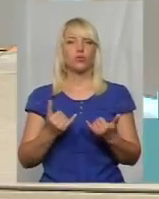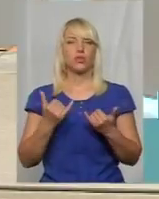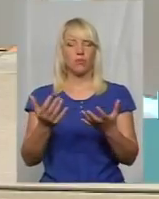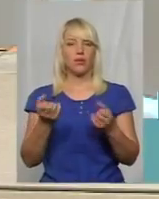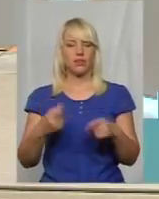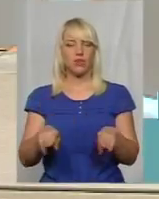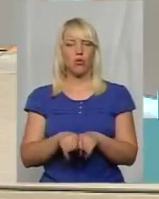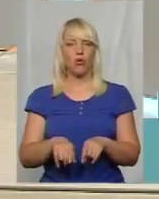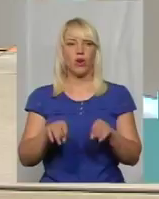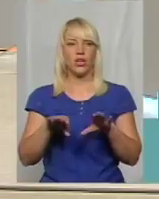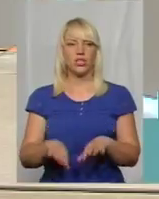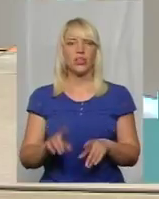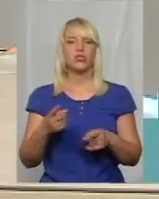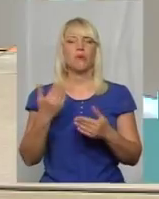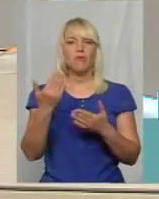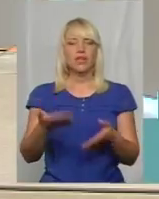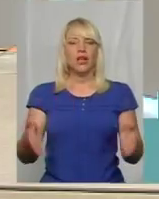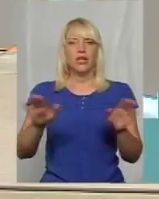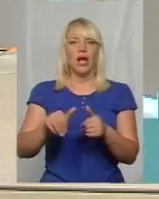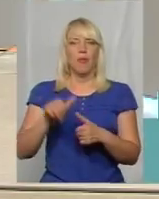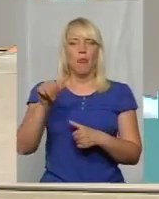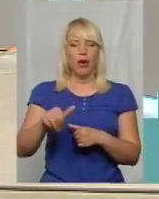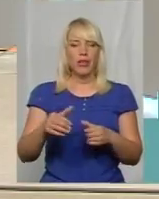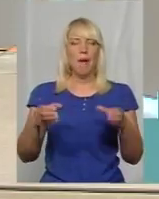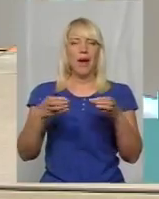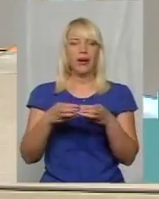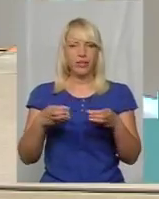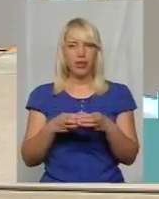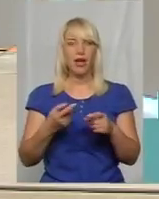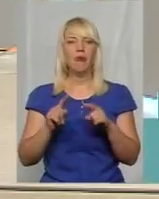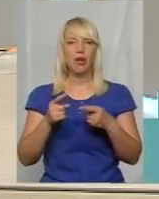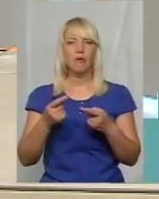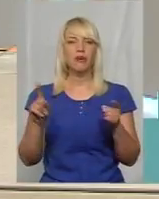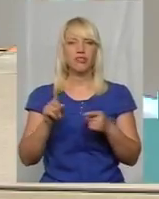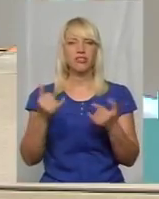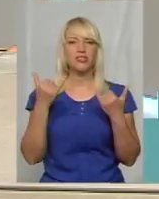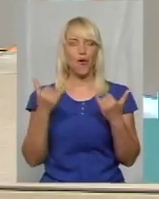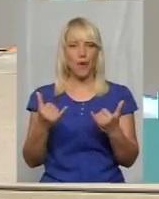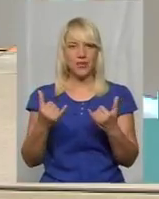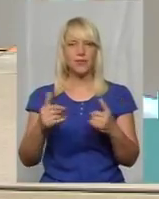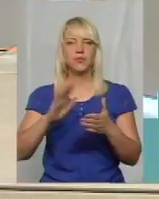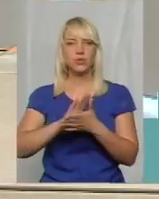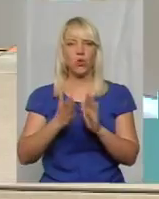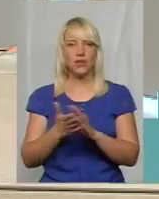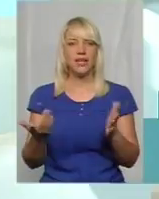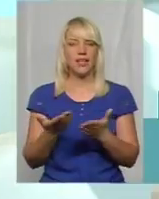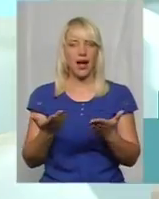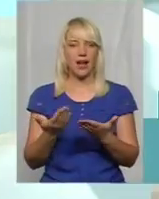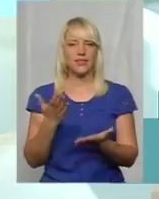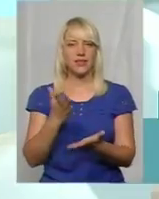залишаєтесь позапартійним? Чому залишаюсь позапартійним? Знаєте, а сьогодні, наприклад, в ситуації, яка